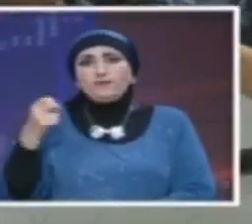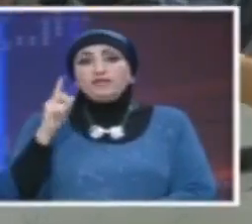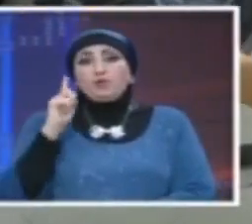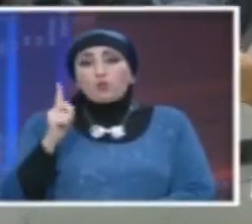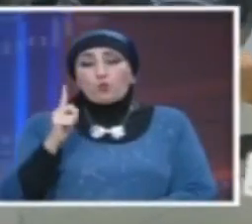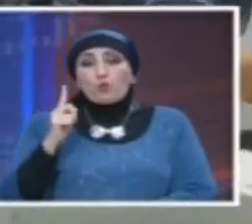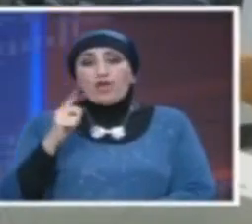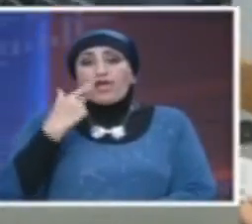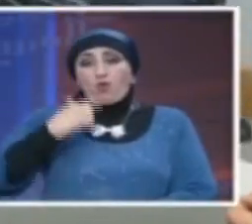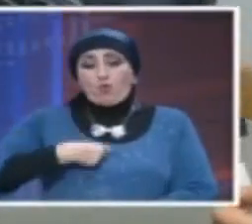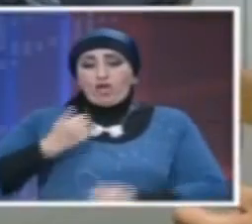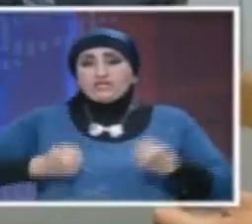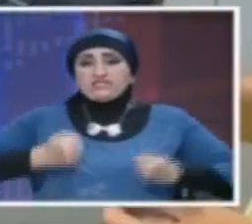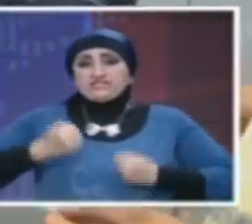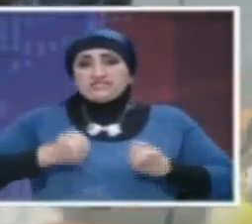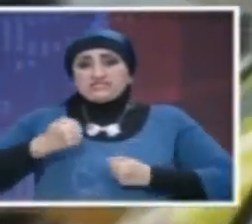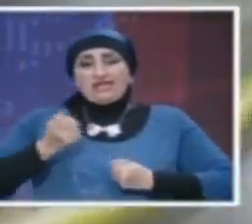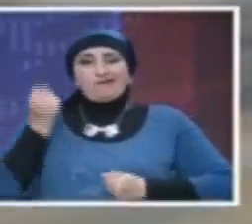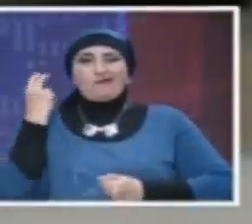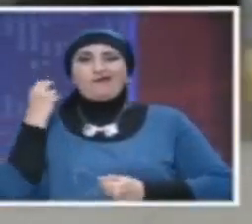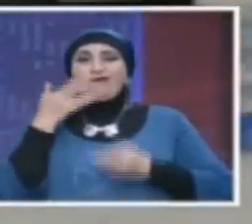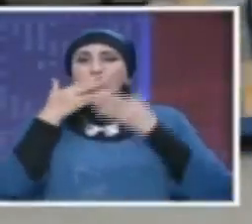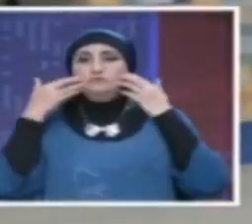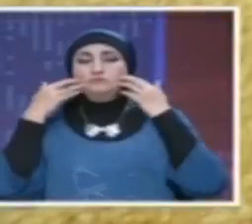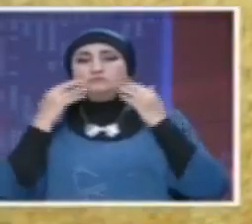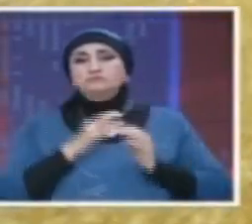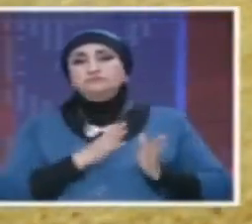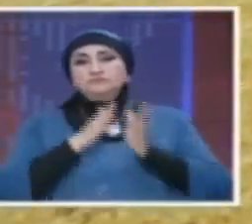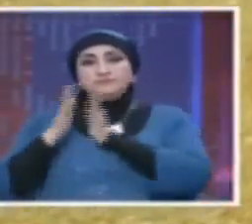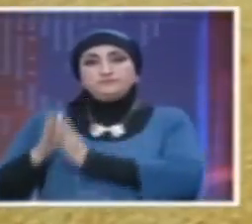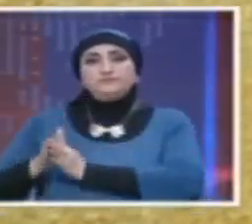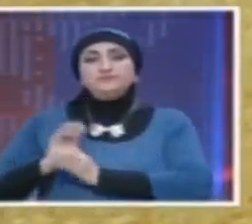24,201 سائق نقل جماعي.